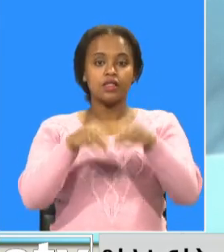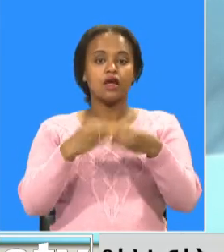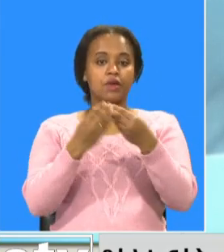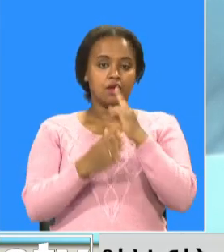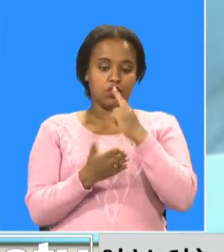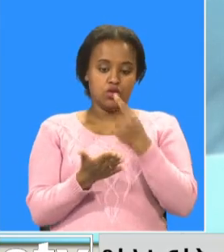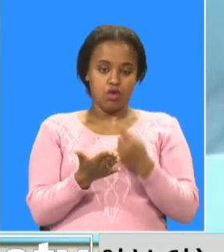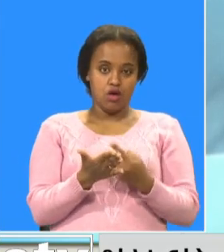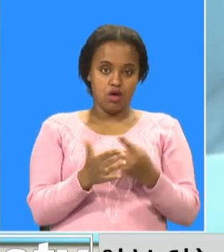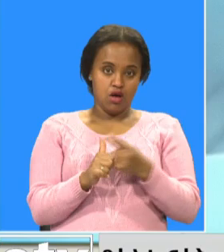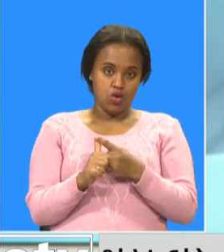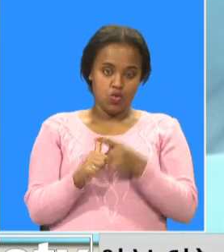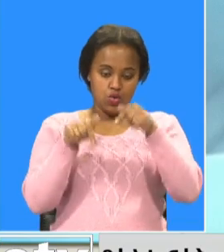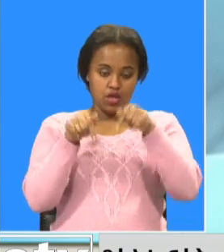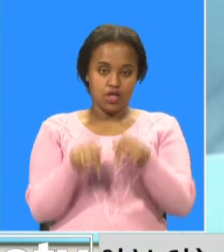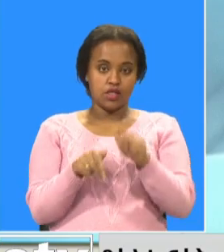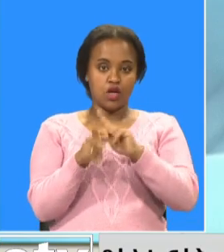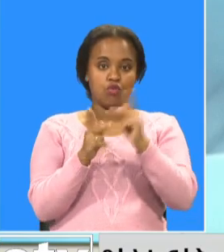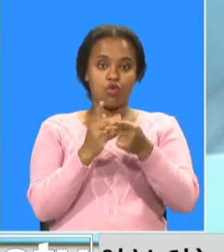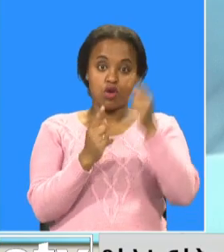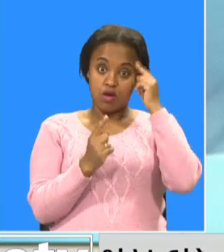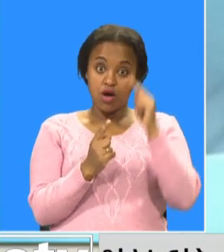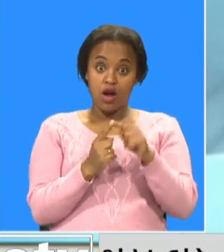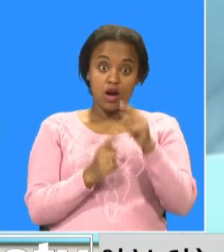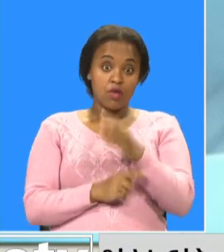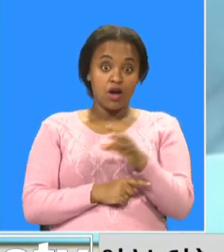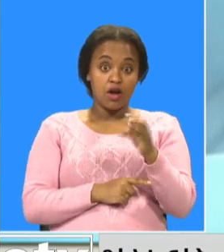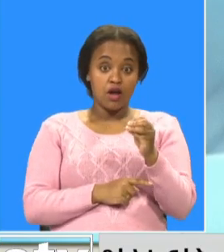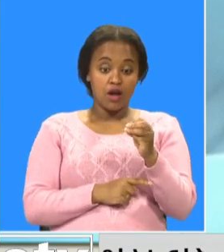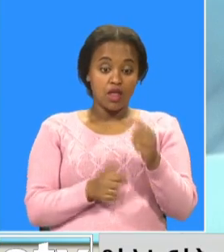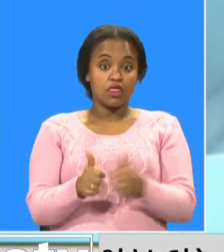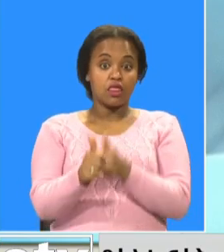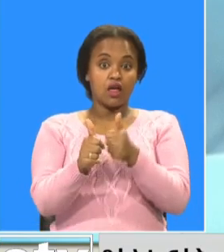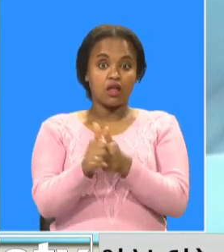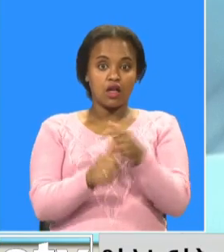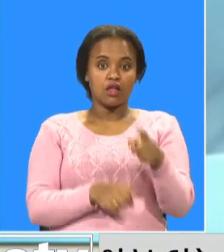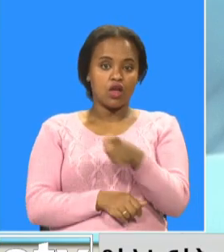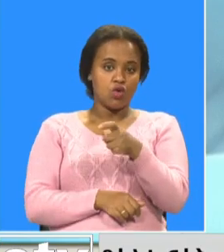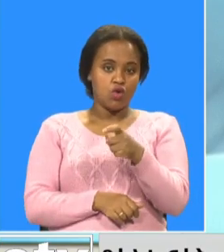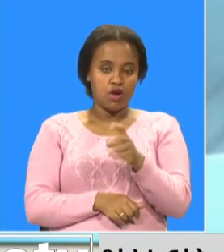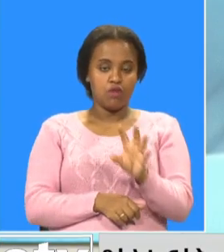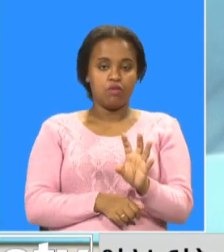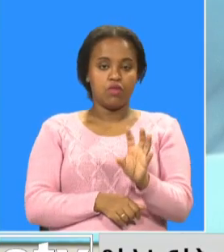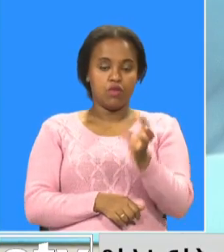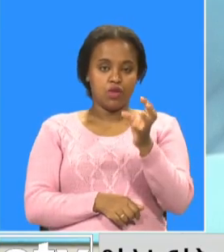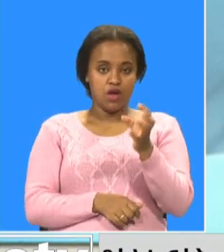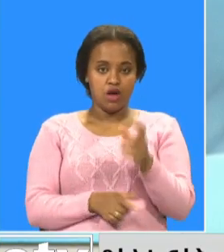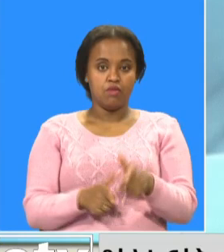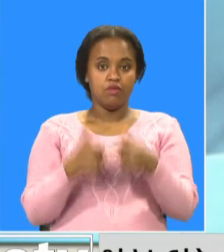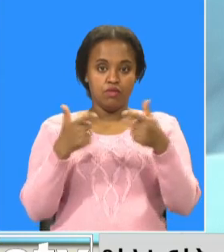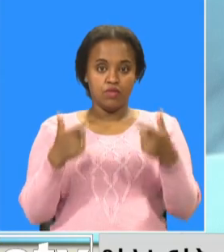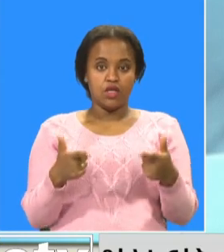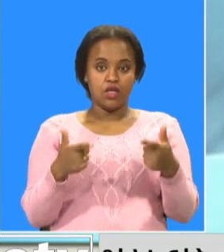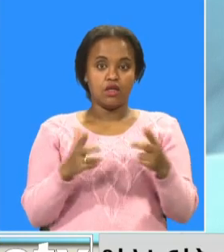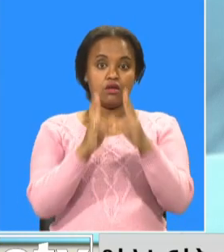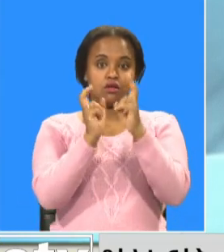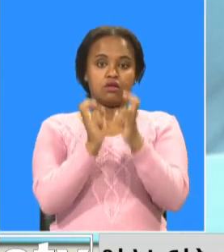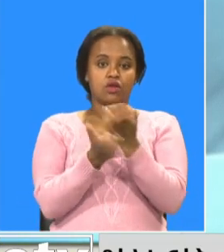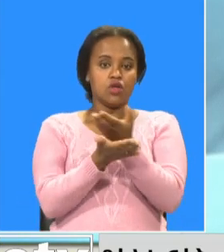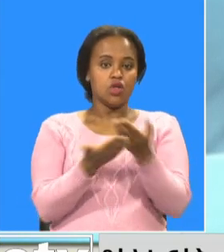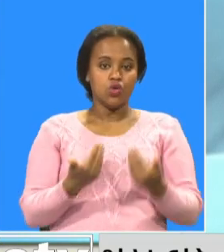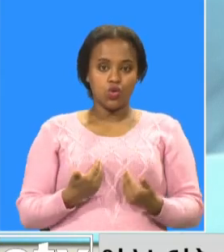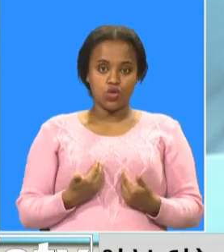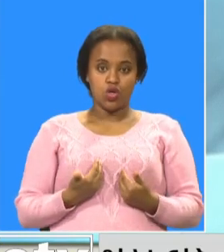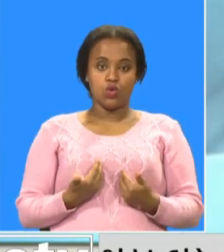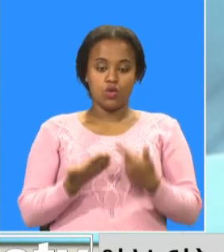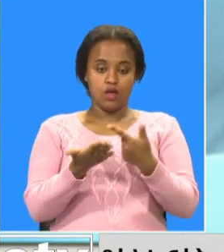ነው አንዱ የዚህም የዛሬውም ፕሮግራም አላማና እና ተከታታይ የሆነ እኔ በሚዲያም ሚዲያ ትልቅ ብዙ ርዕሶች አሉት።